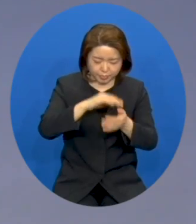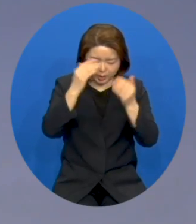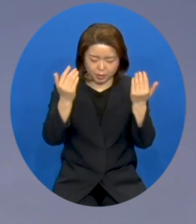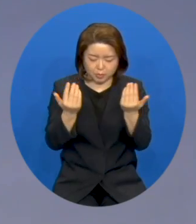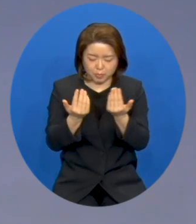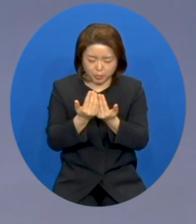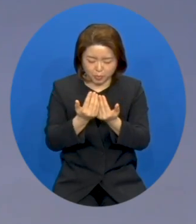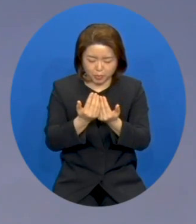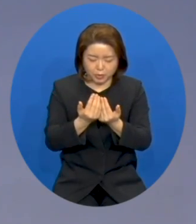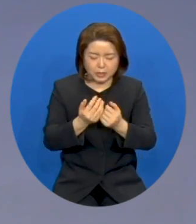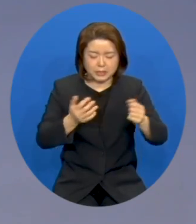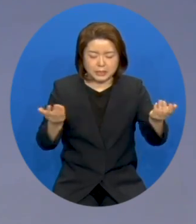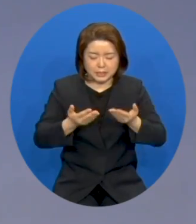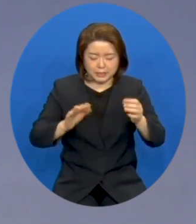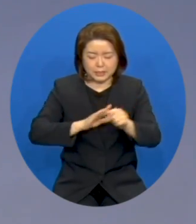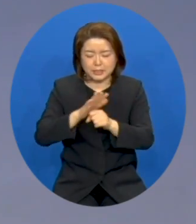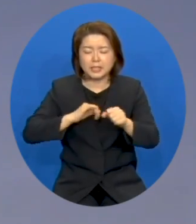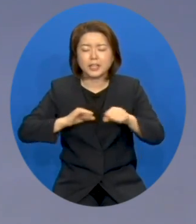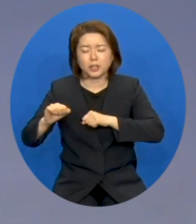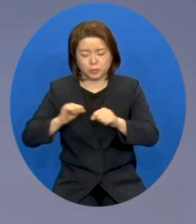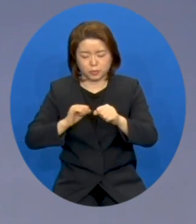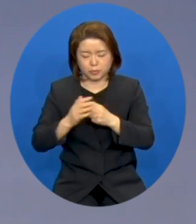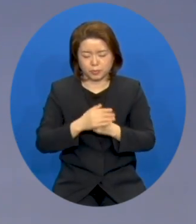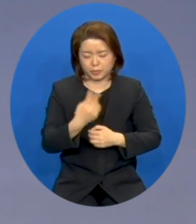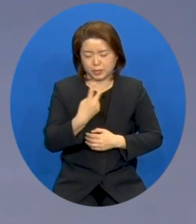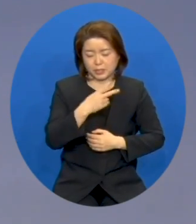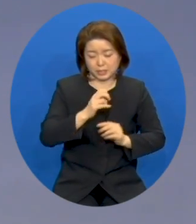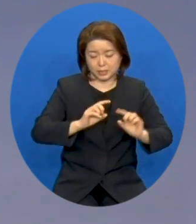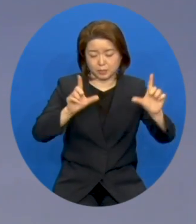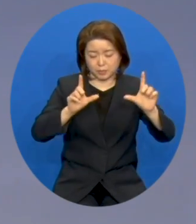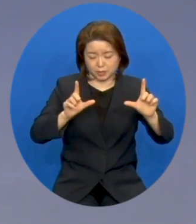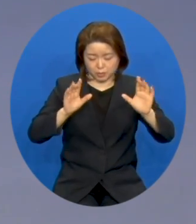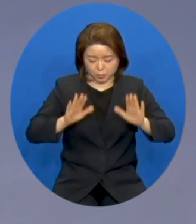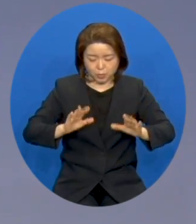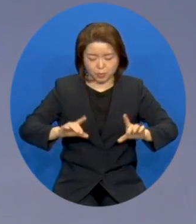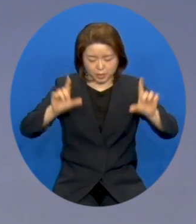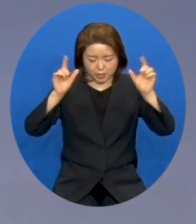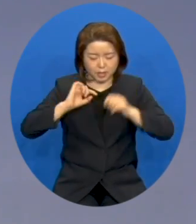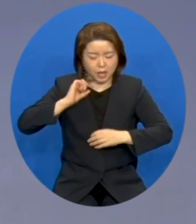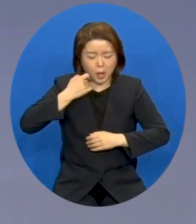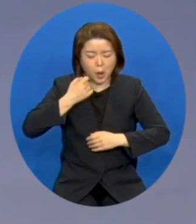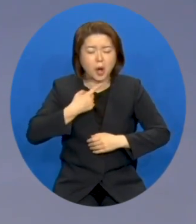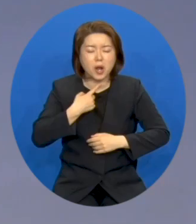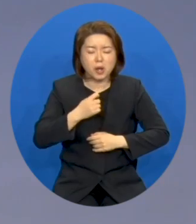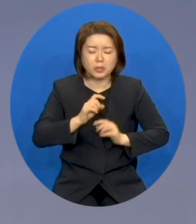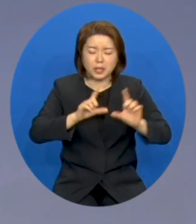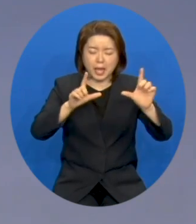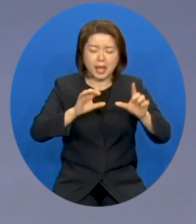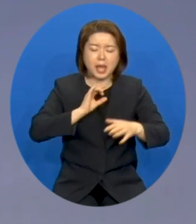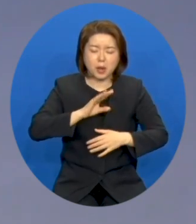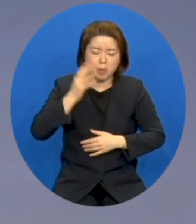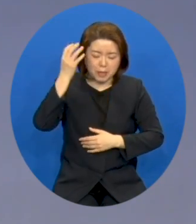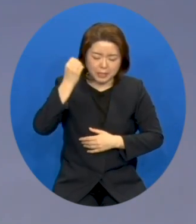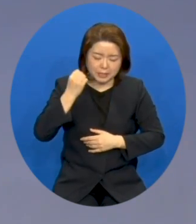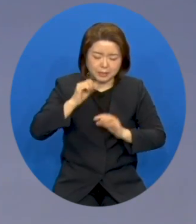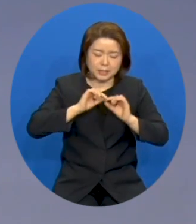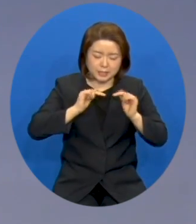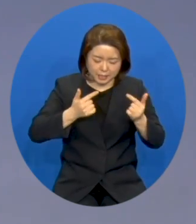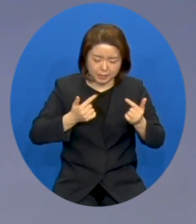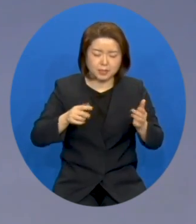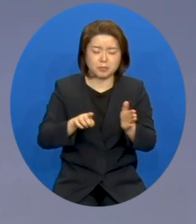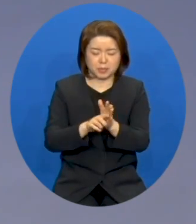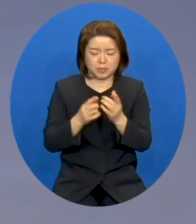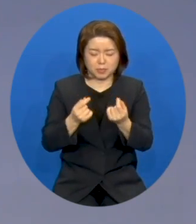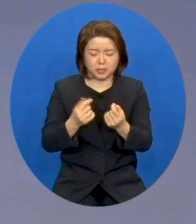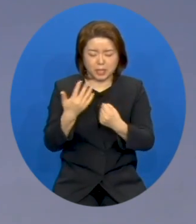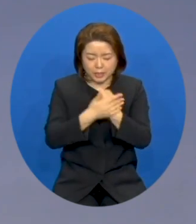것을 사랑으로 하겠습니다. 2020년 한 해가 어려웠던 해로만 기억되지 않게 하실 줄 믿습니다.